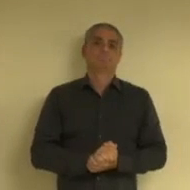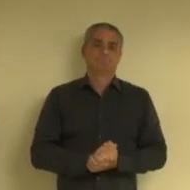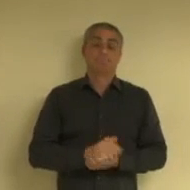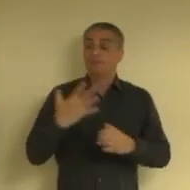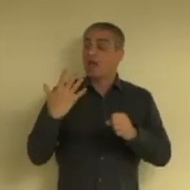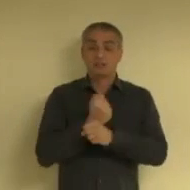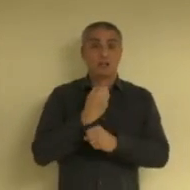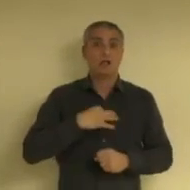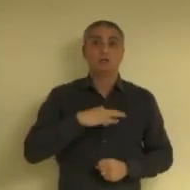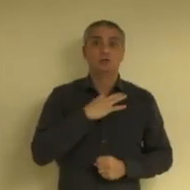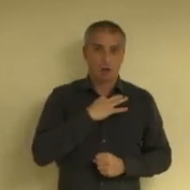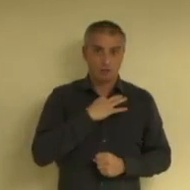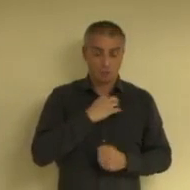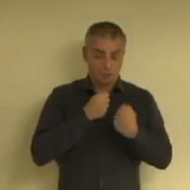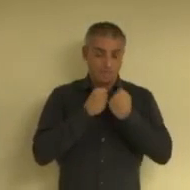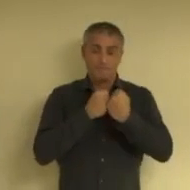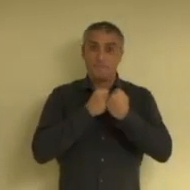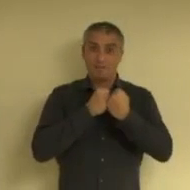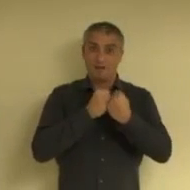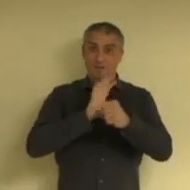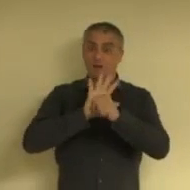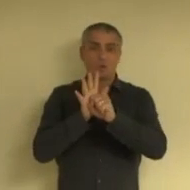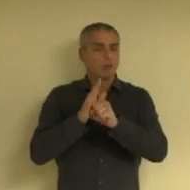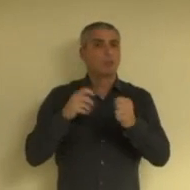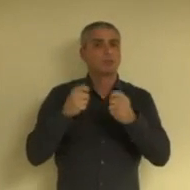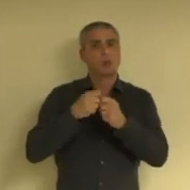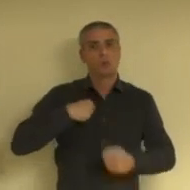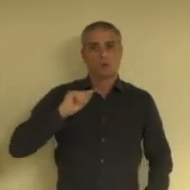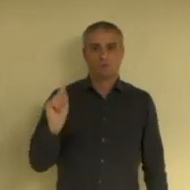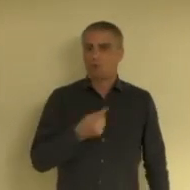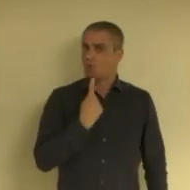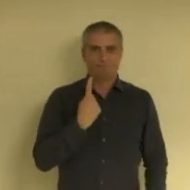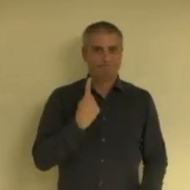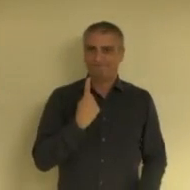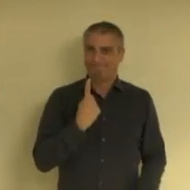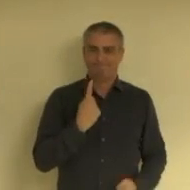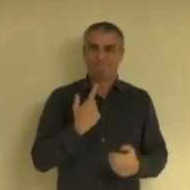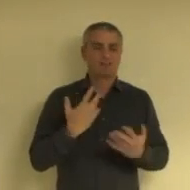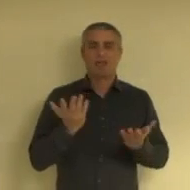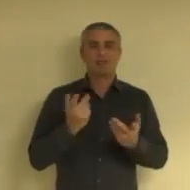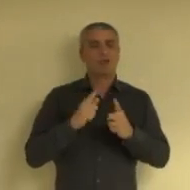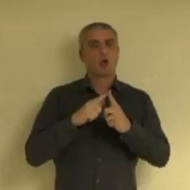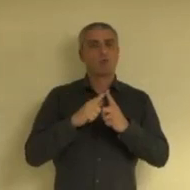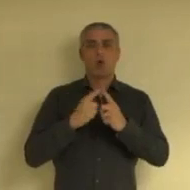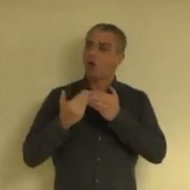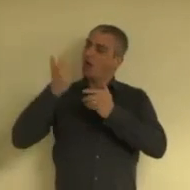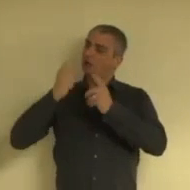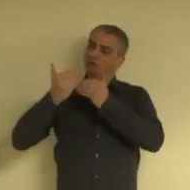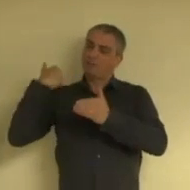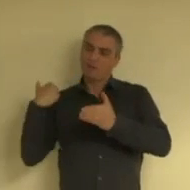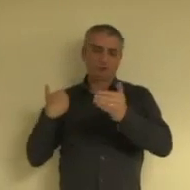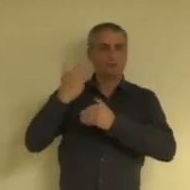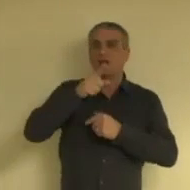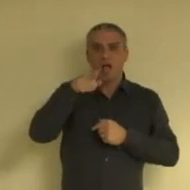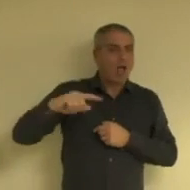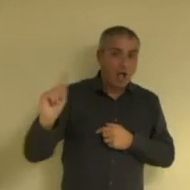עכשיו ההצלחה שלנו במאבק בקורונה תלויה בכולנו. אין פה עורף וחזית. אתם